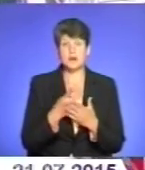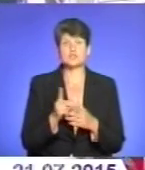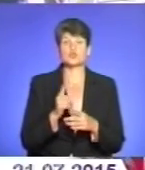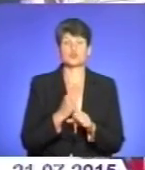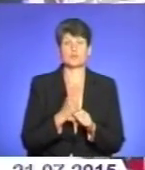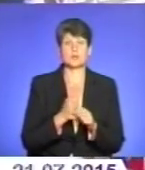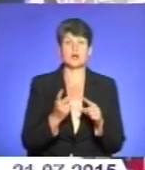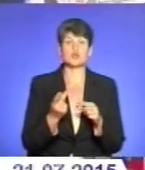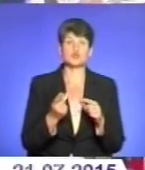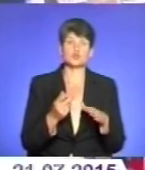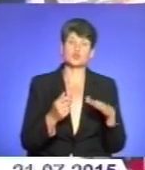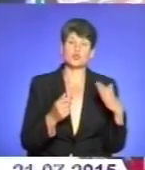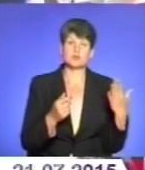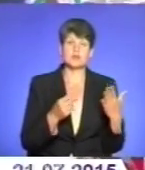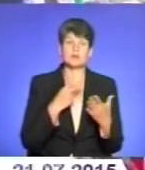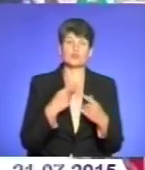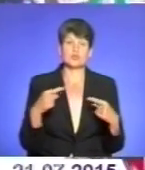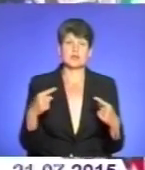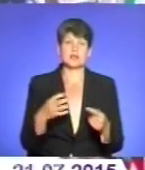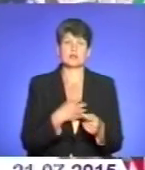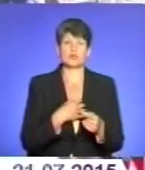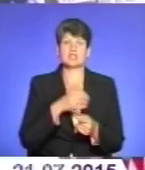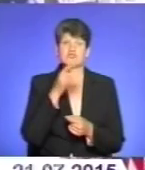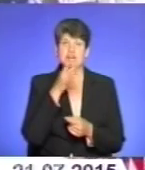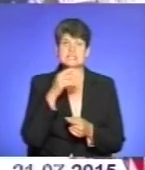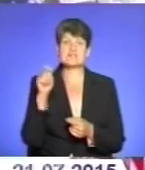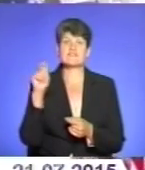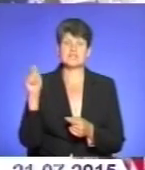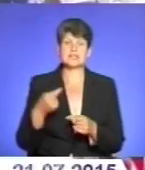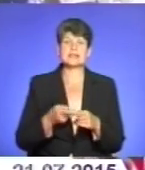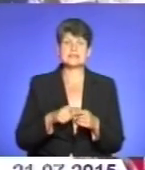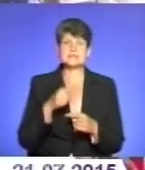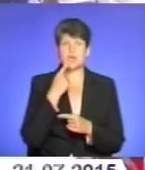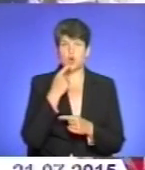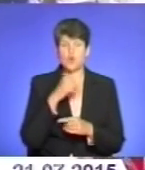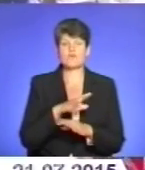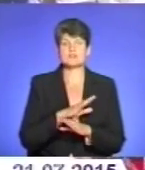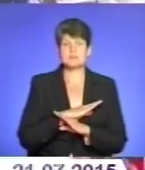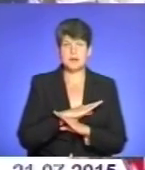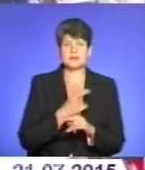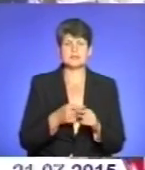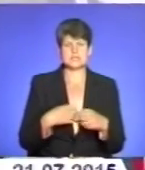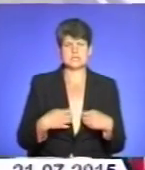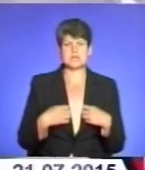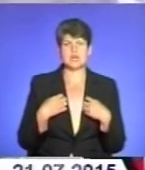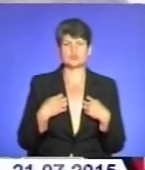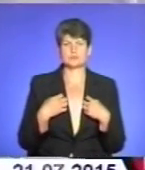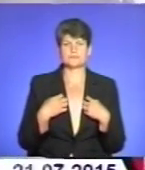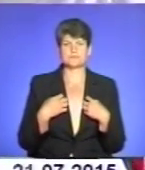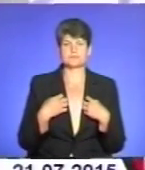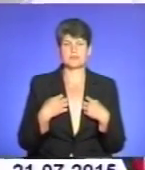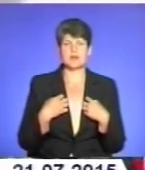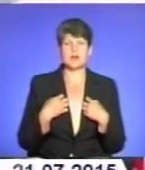сторони, будь-яка нагорода отримана в часі війни – це кров, це смерть, це насправді дуже страшно. Батько